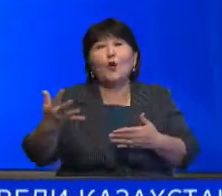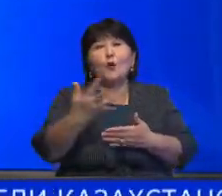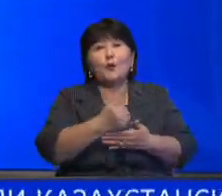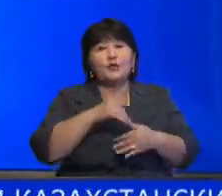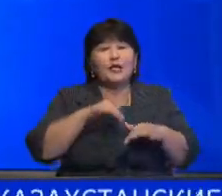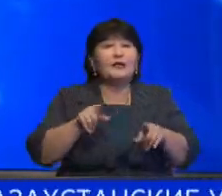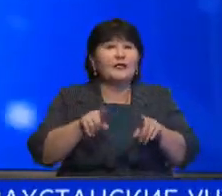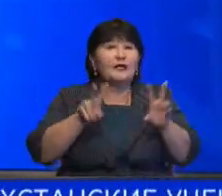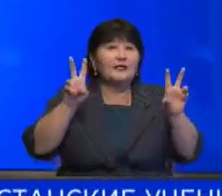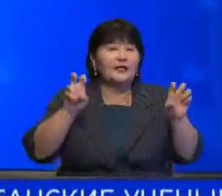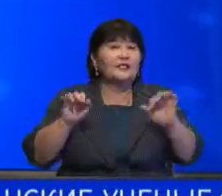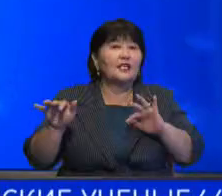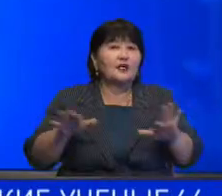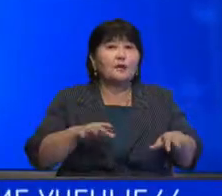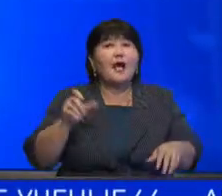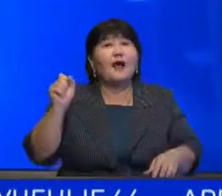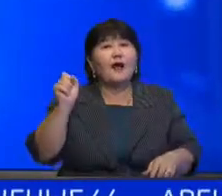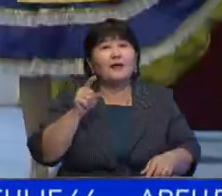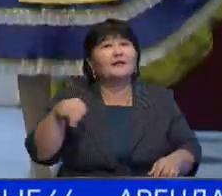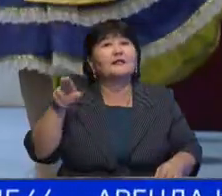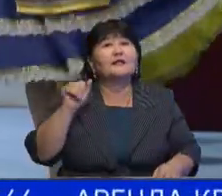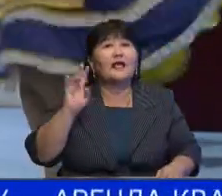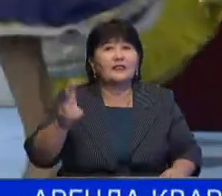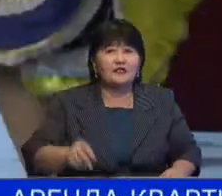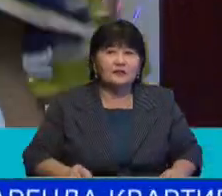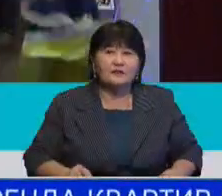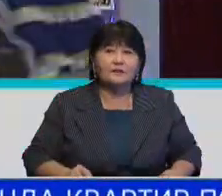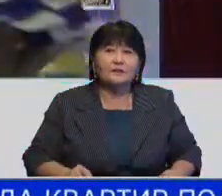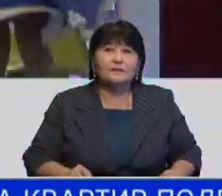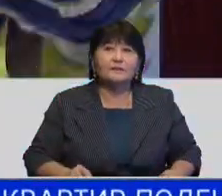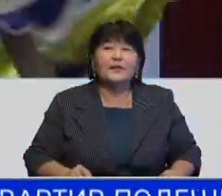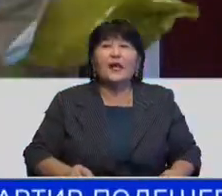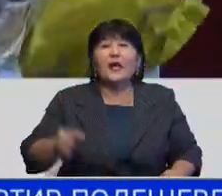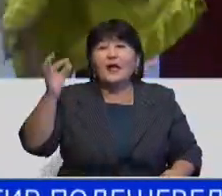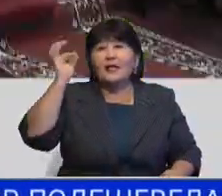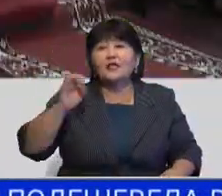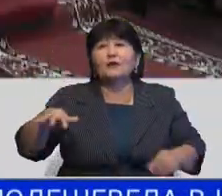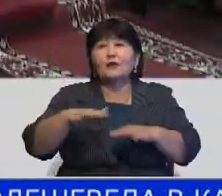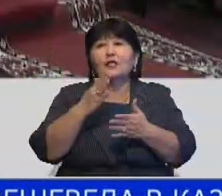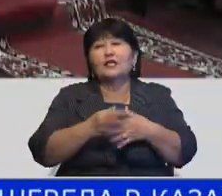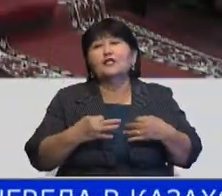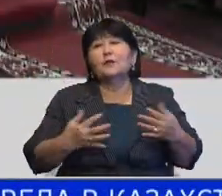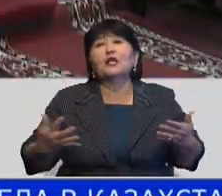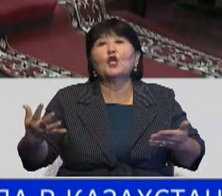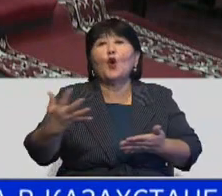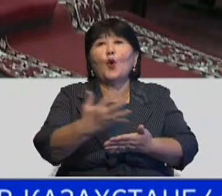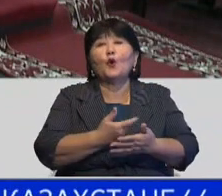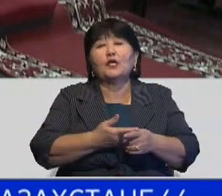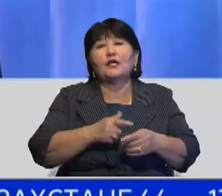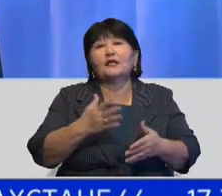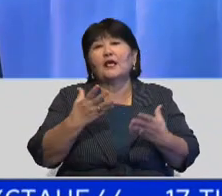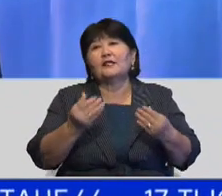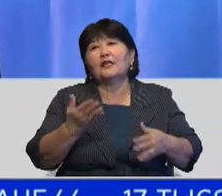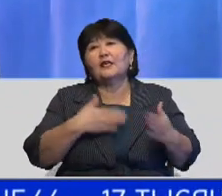страды и назвало мероприятие «Алтенден». У немецкого народа тоже есть праздник урожая. Это день